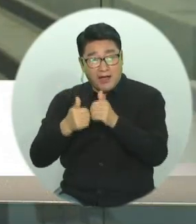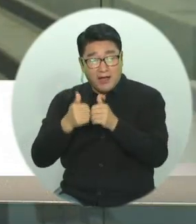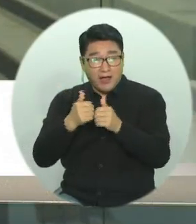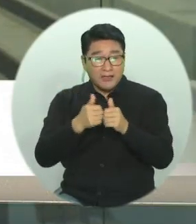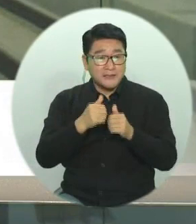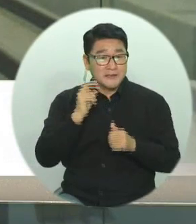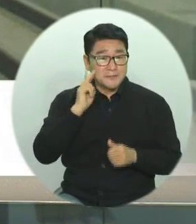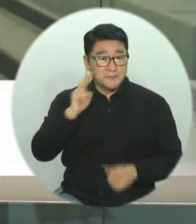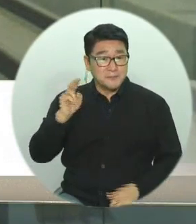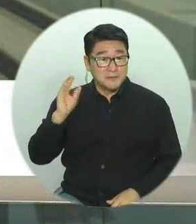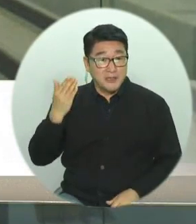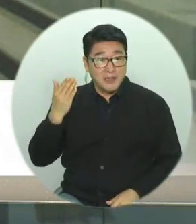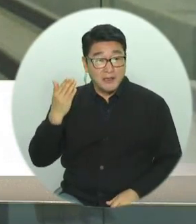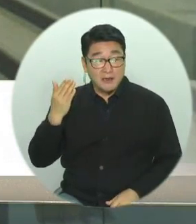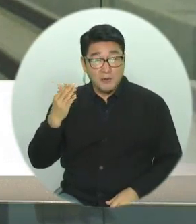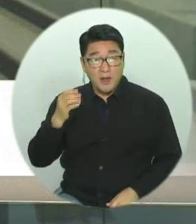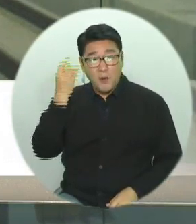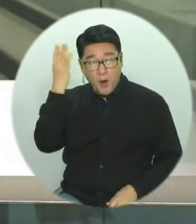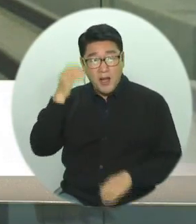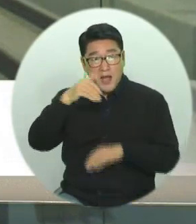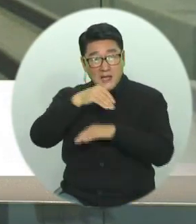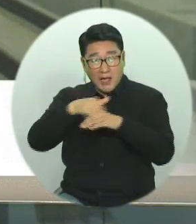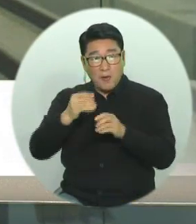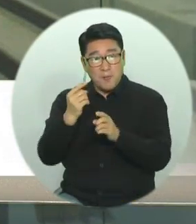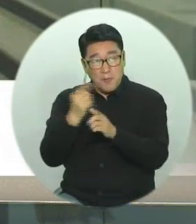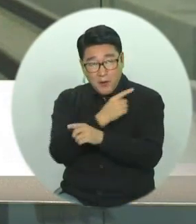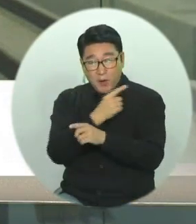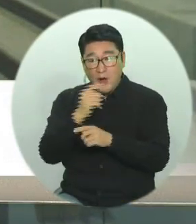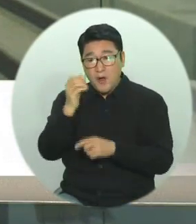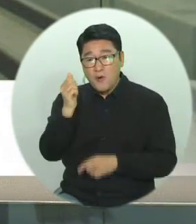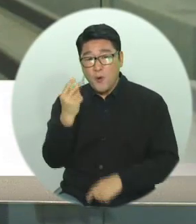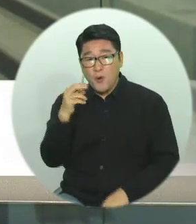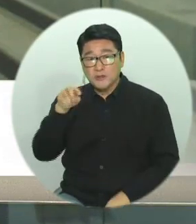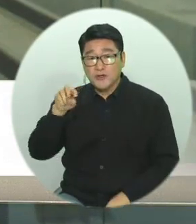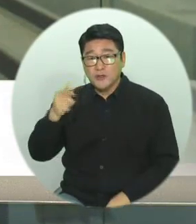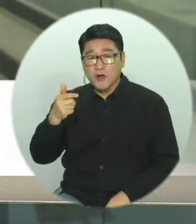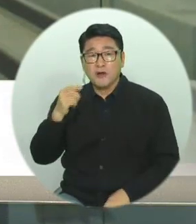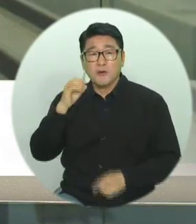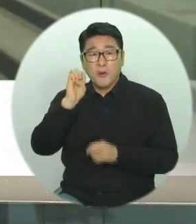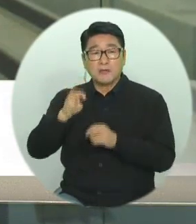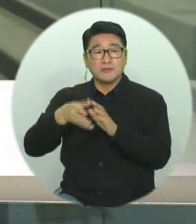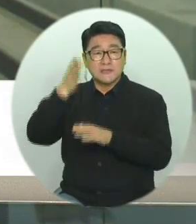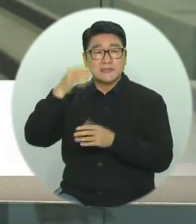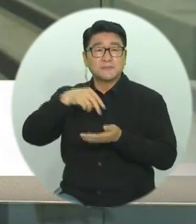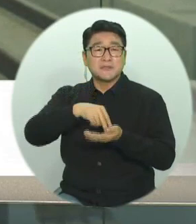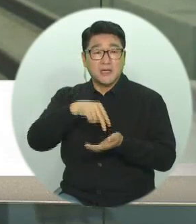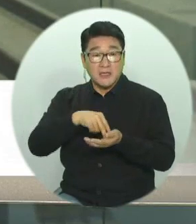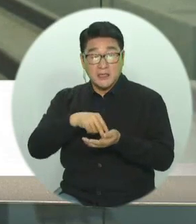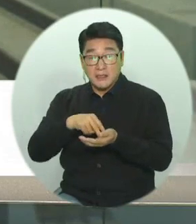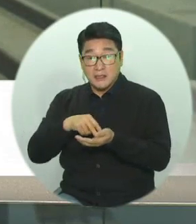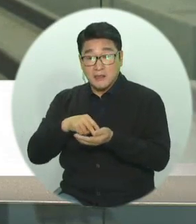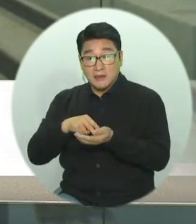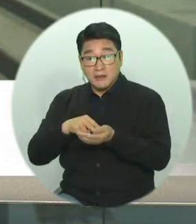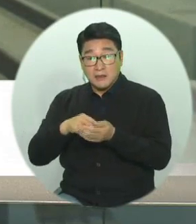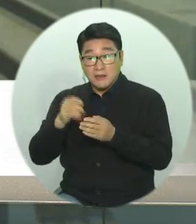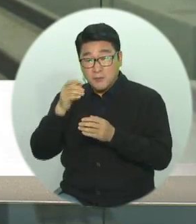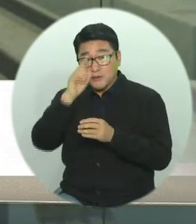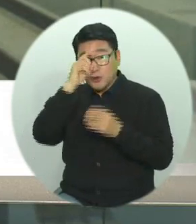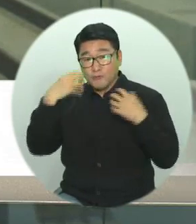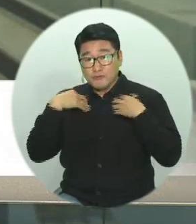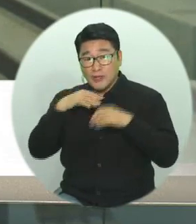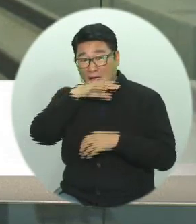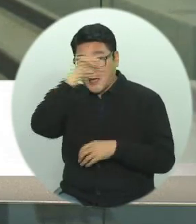있습니다 원한을 변경해 광주 효천 역을 경유하게 해야 한다는 광주시와 그러면 정부의 예타 통과가